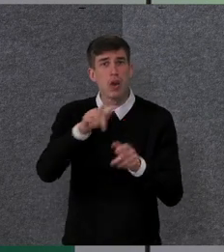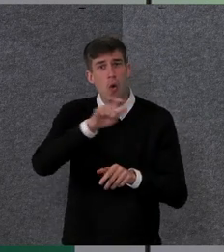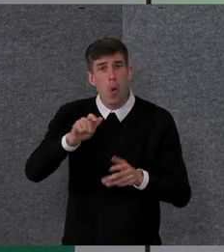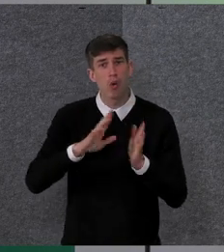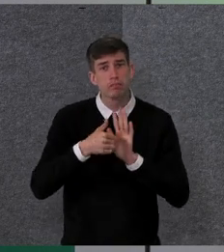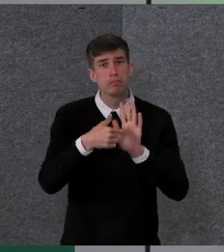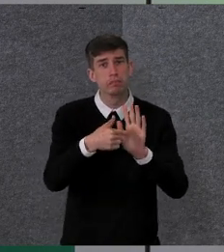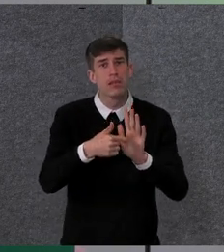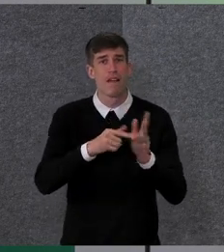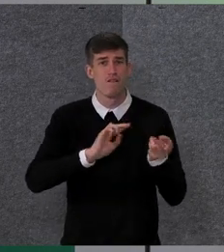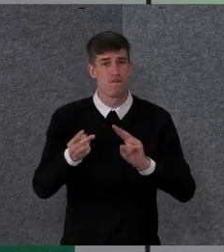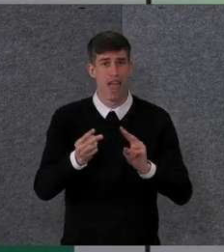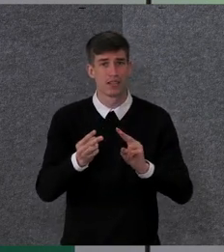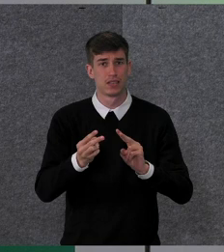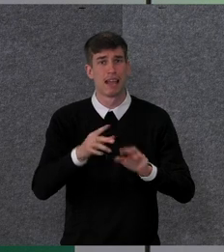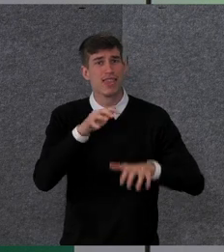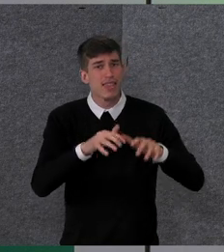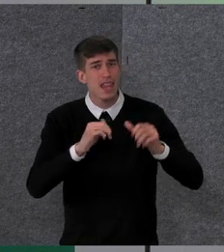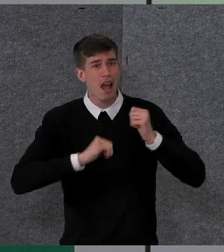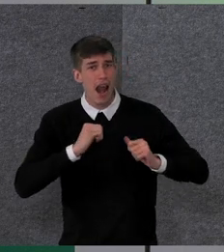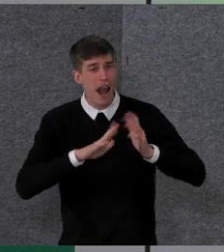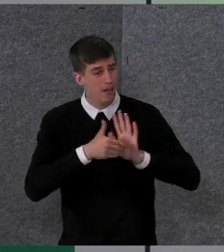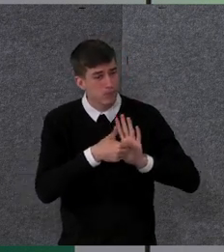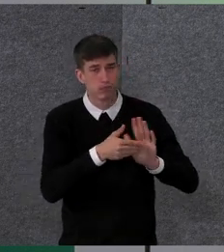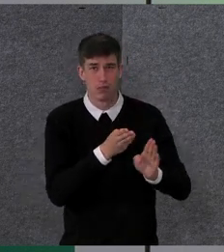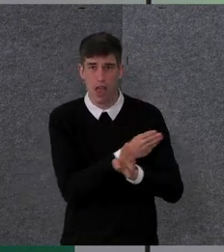zu ermöglichen, der weg von Tierleid und so etwas führen kann.